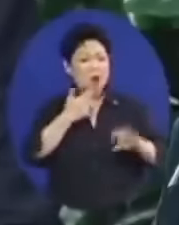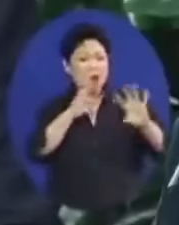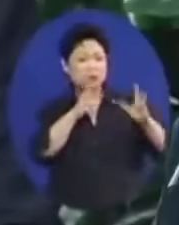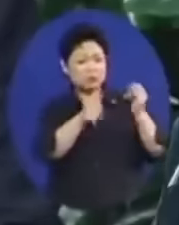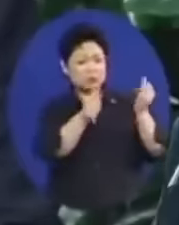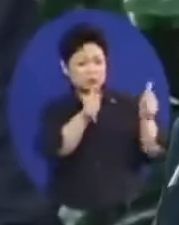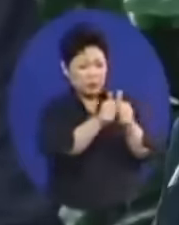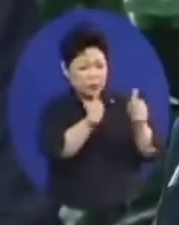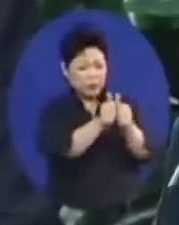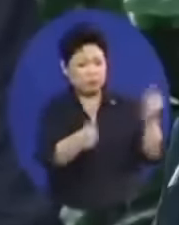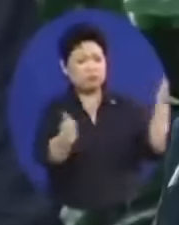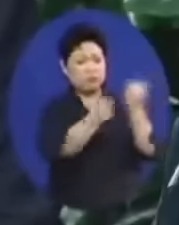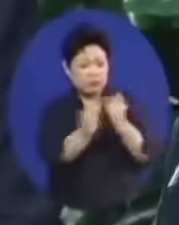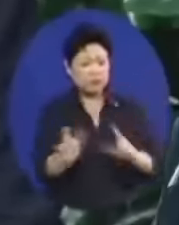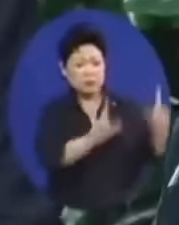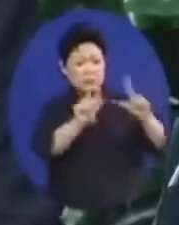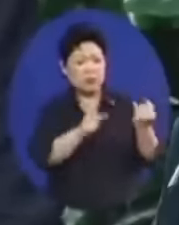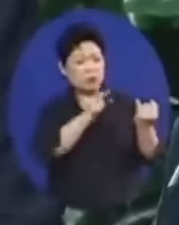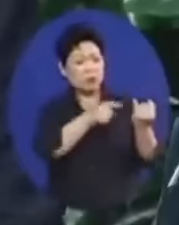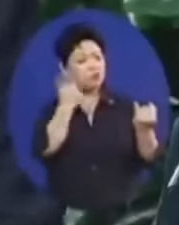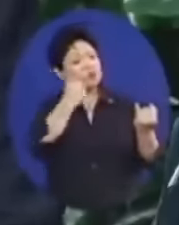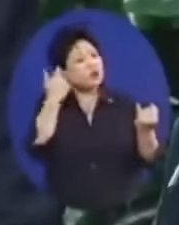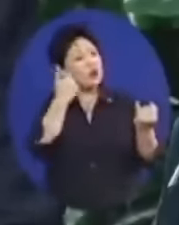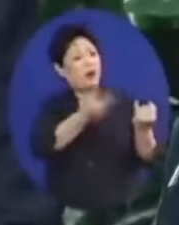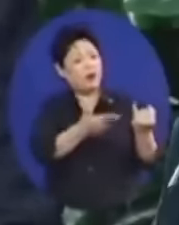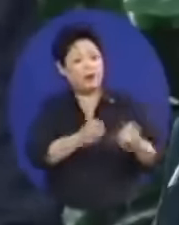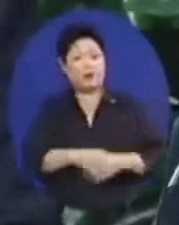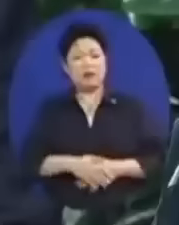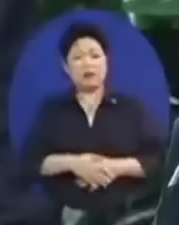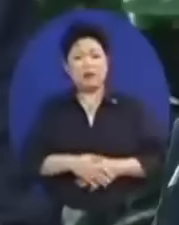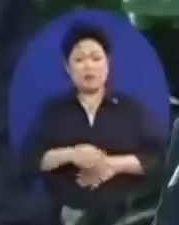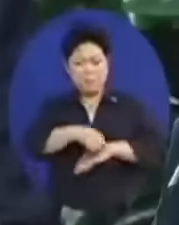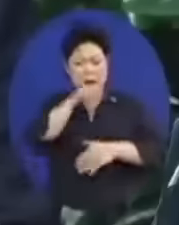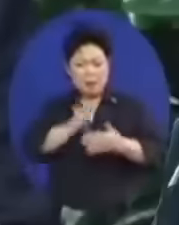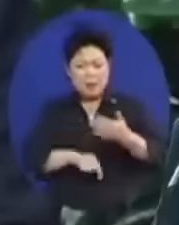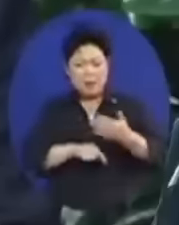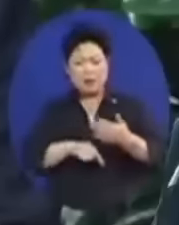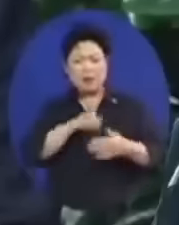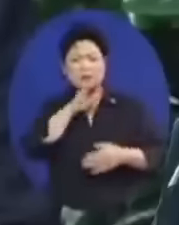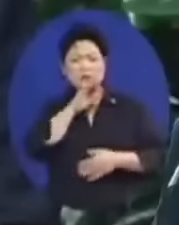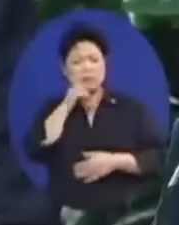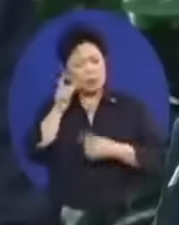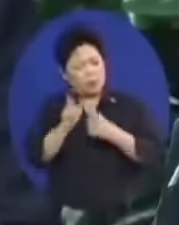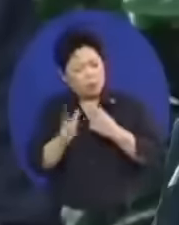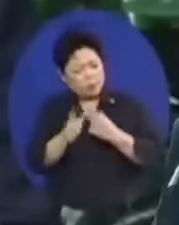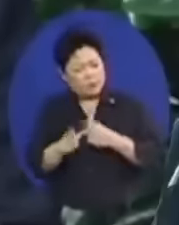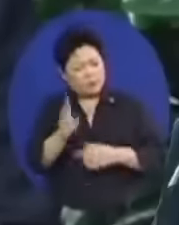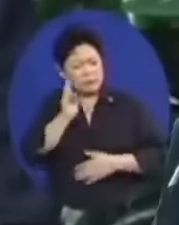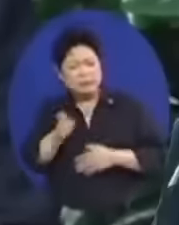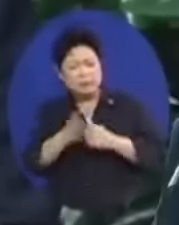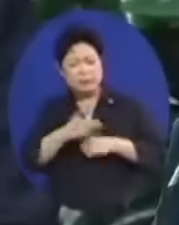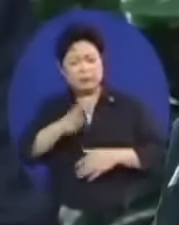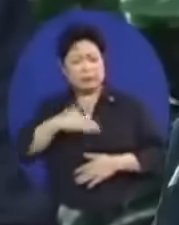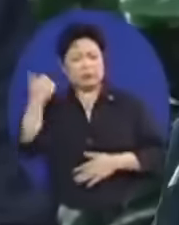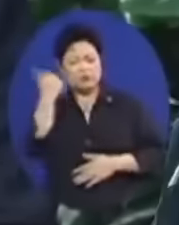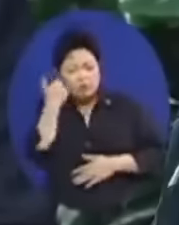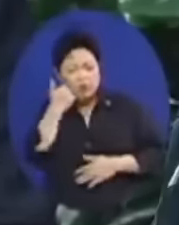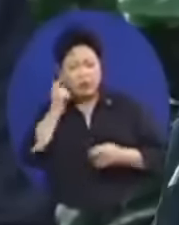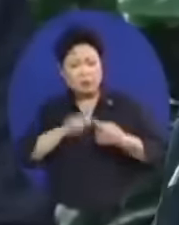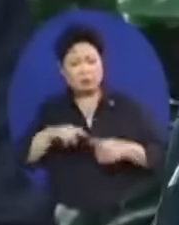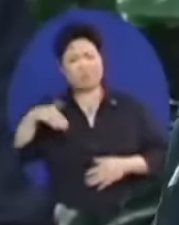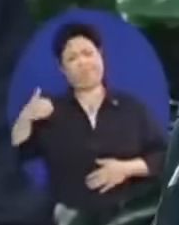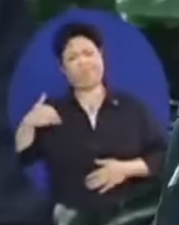살고 도대체 너가 누구냐? 마음에 굉장한 고민이 있습니다. 내 정체성이 누군지